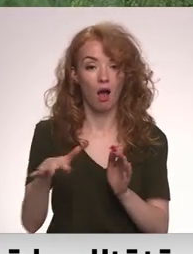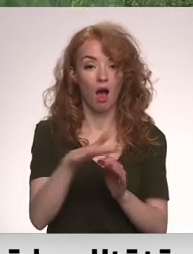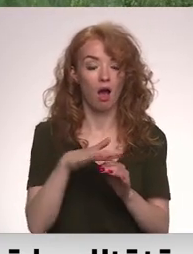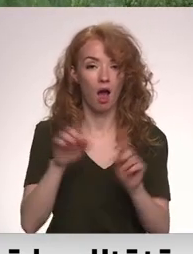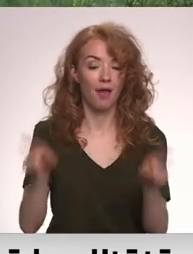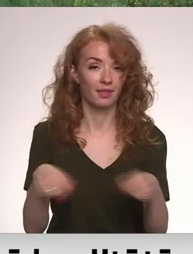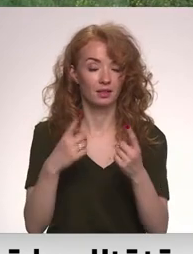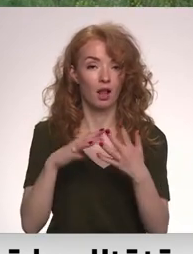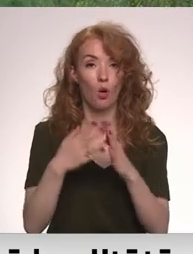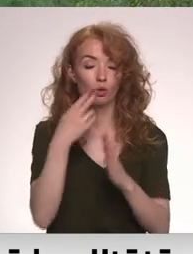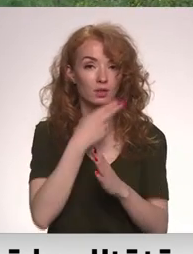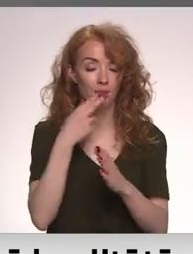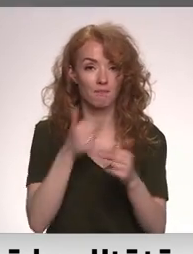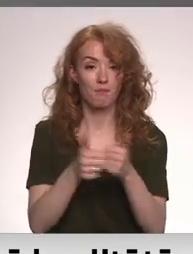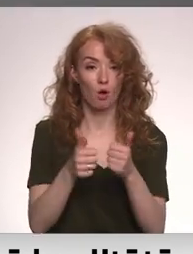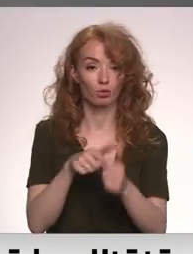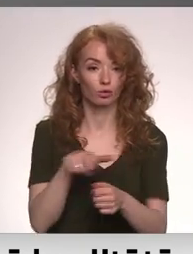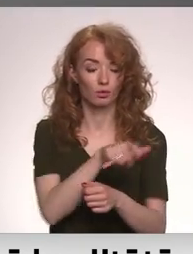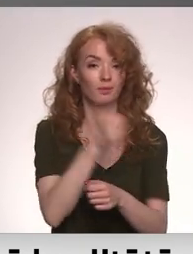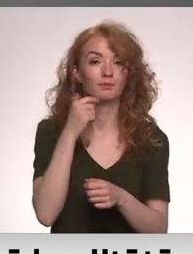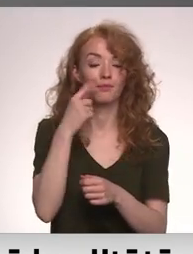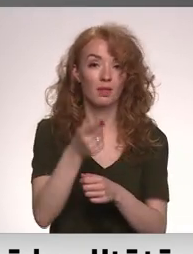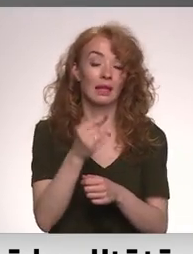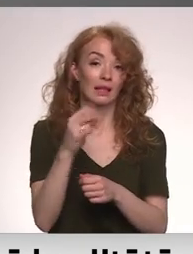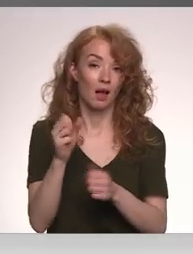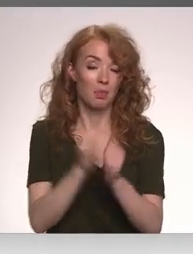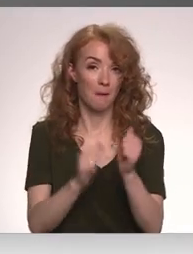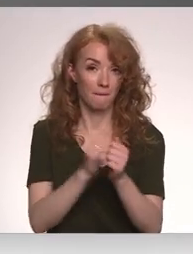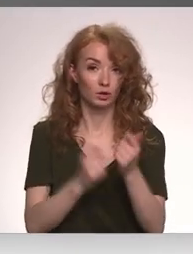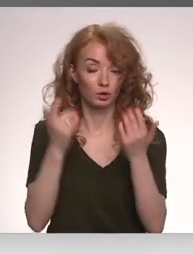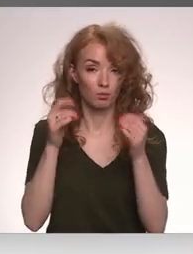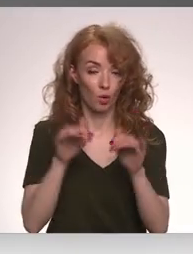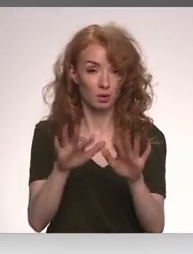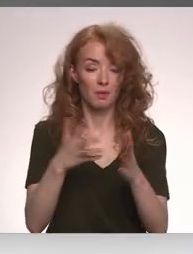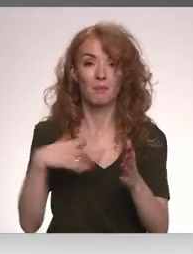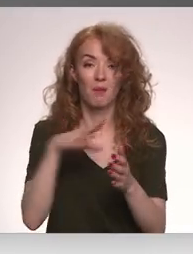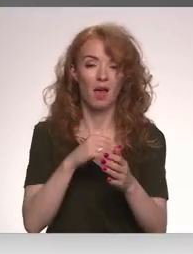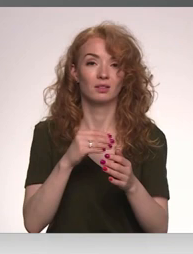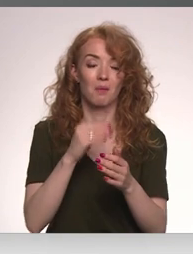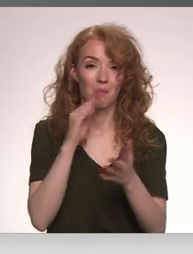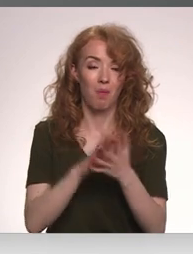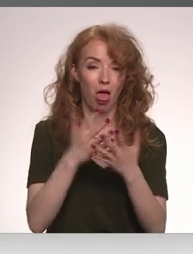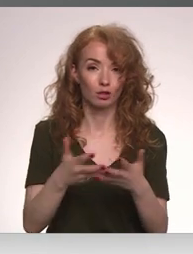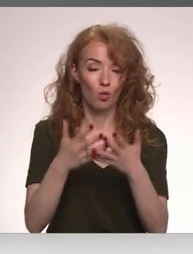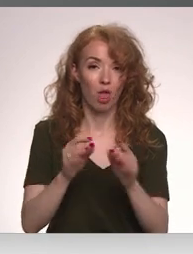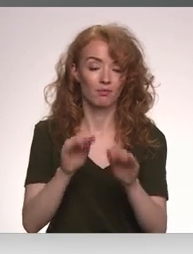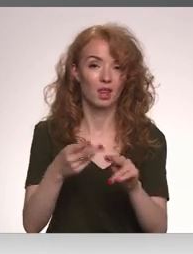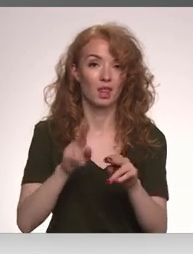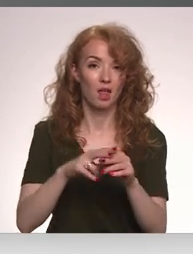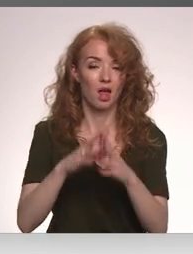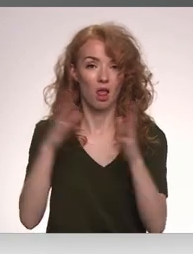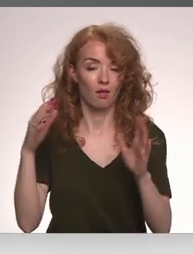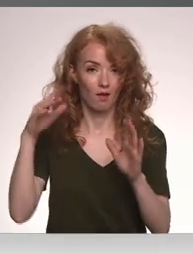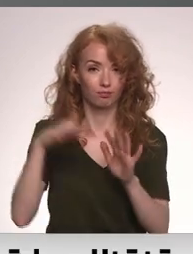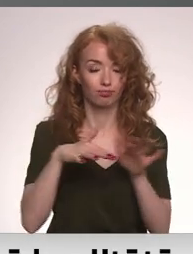attīstītā lauksaimniecība līdzās upei. No vienas puses dabisks process, no otras puses, ja mēs mēslojam, protams, tas apjoms nāk arvien lielāks upē.